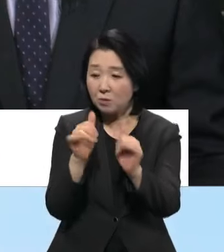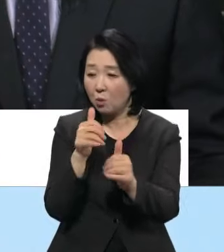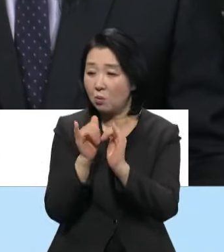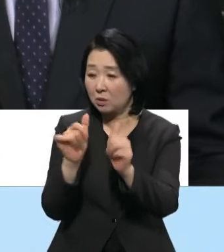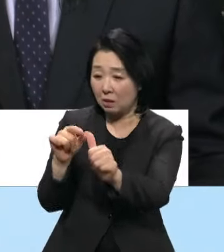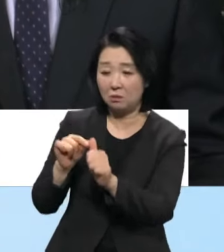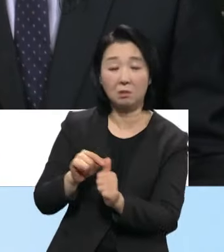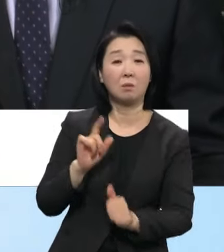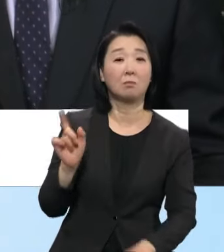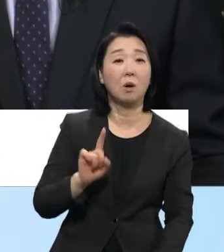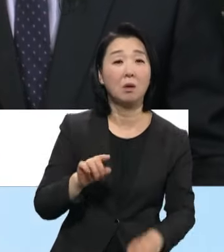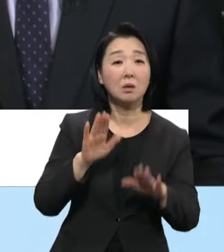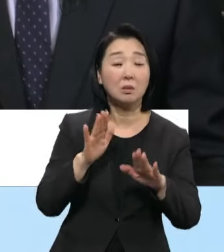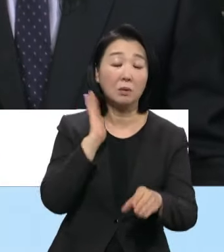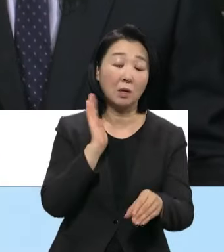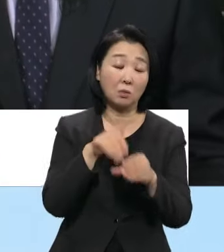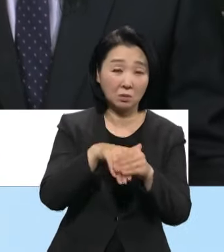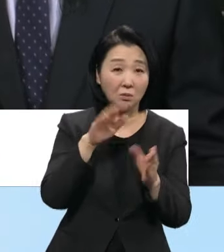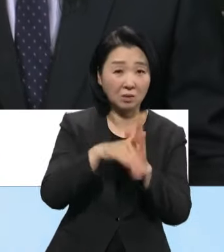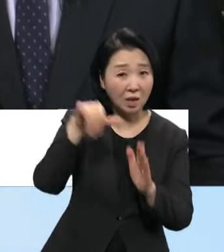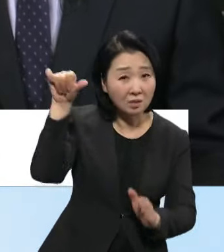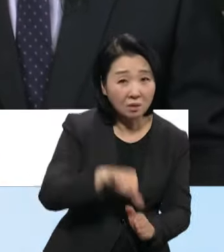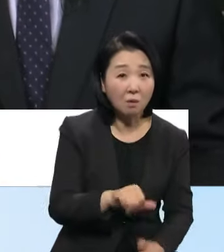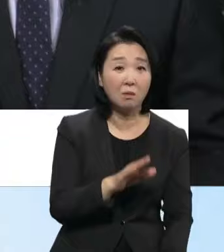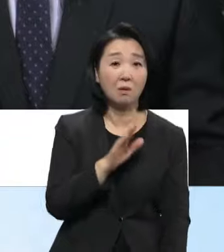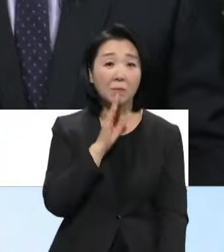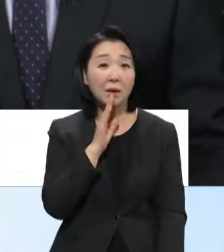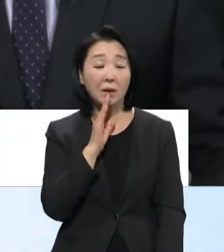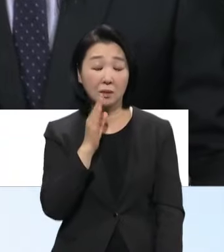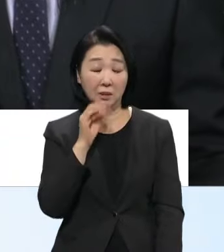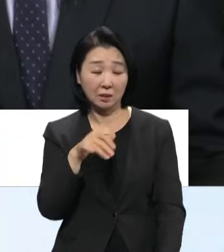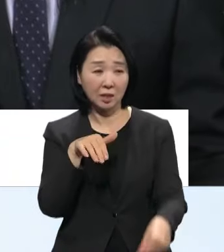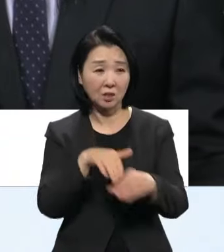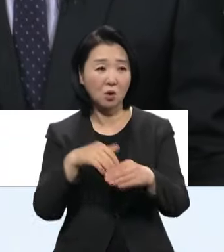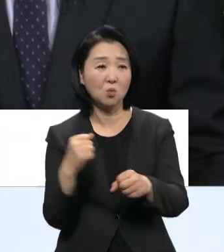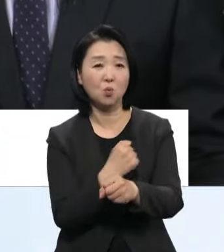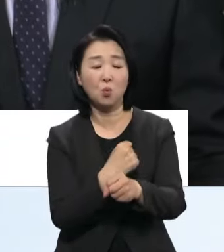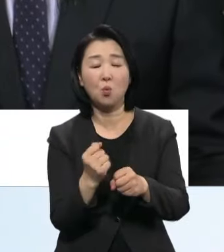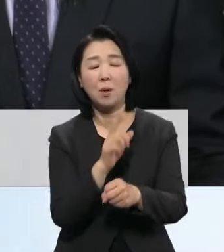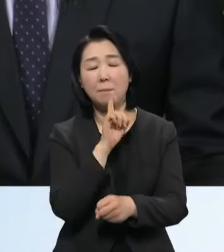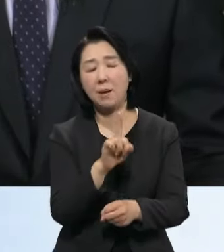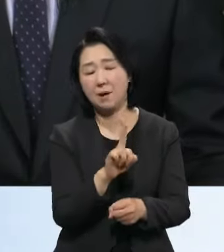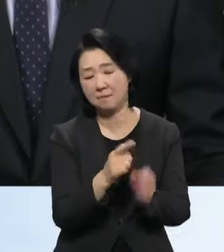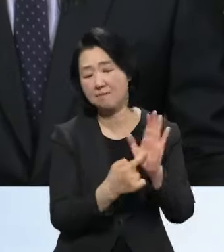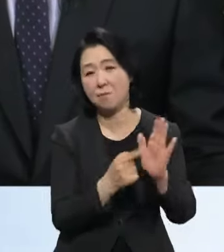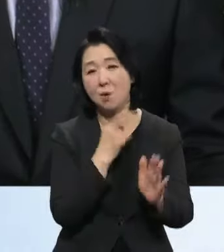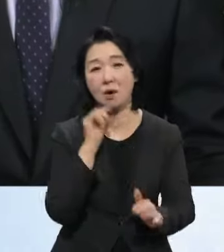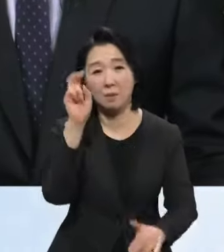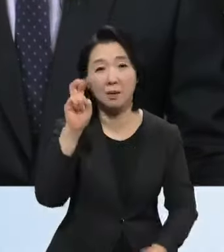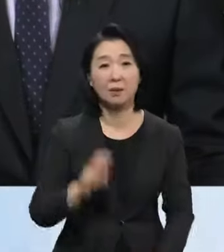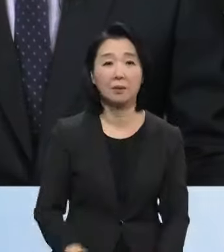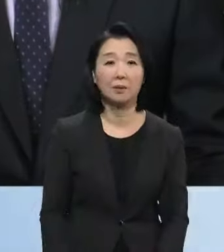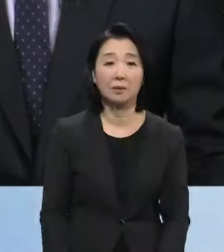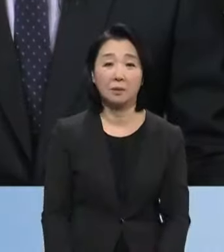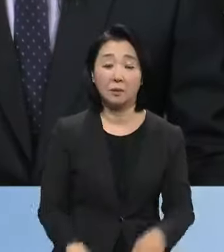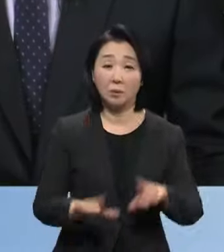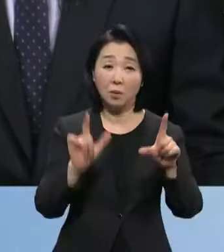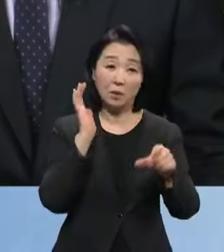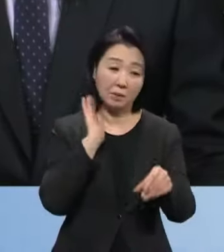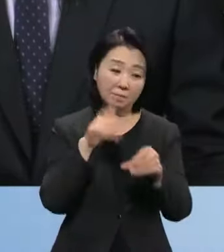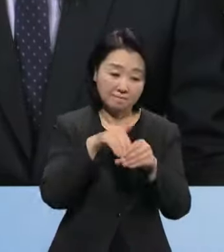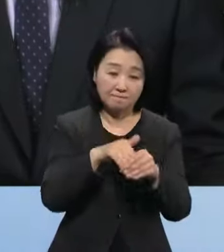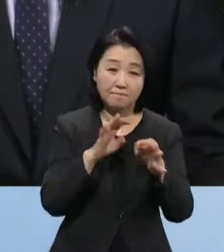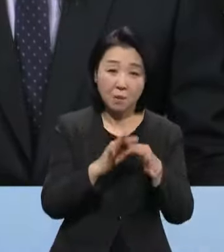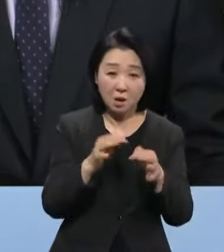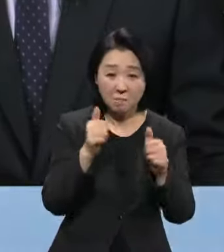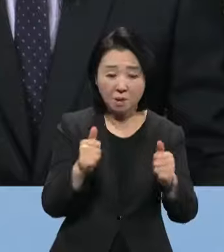하는 건 이번 대선에서도 질 경우 또 선거 조작을 주장하려는 징후라는 분석입니다 아 올해 대선을 둘러싼